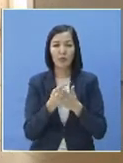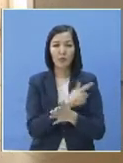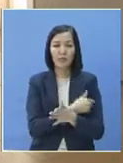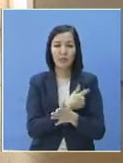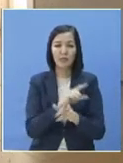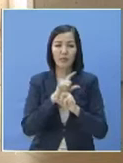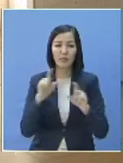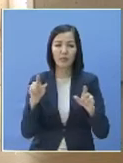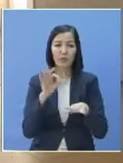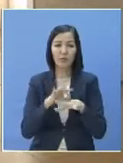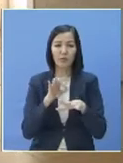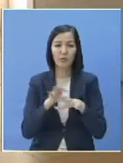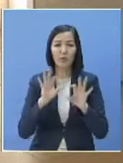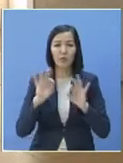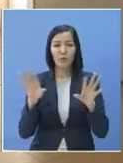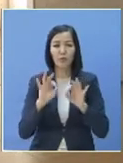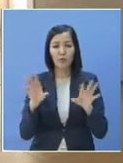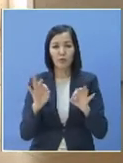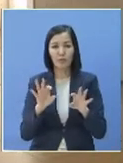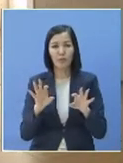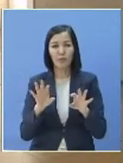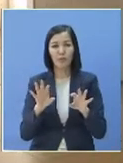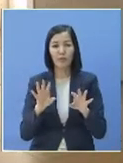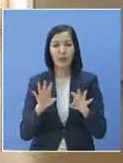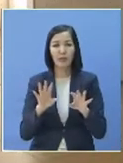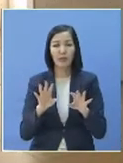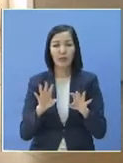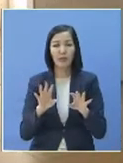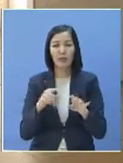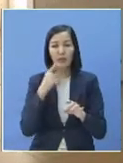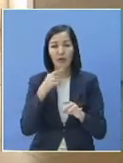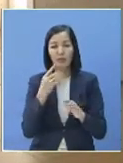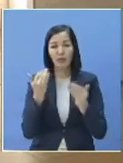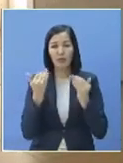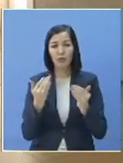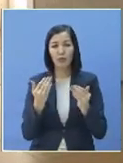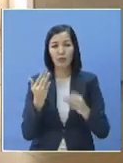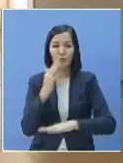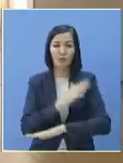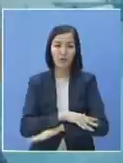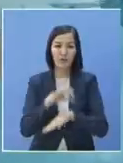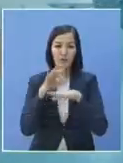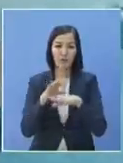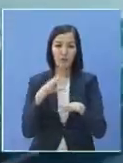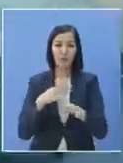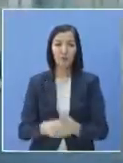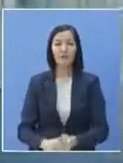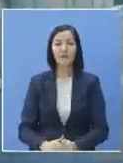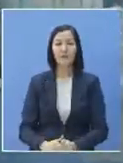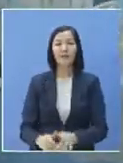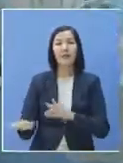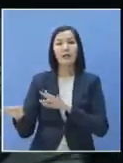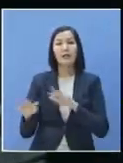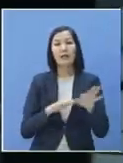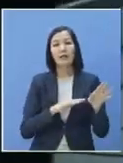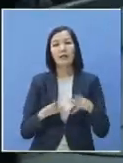ұйымдарында науқастарға түсіндіріп айту үшін бүгінгі міне семинарда ұйымдастырып отырмыз. Шара